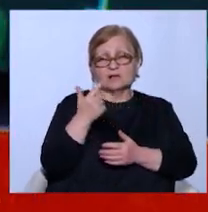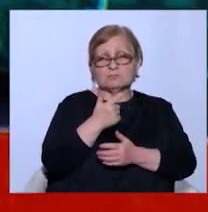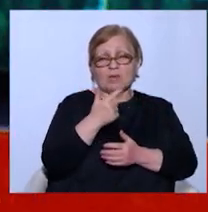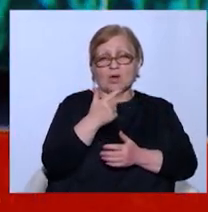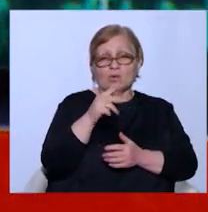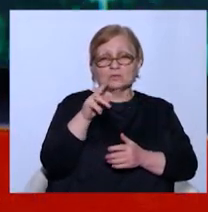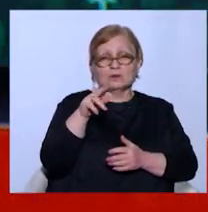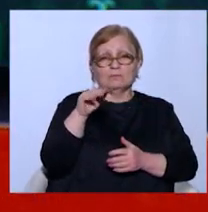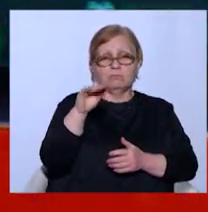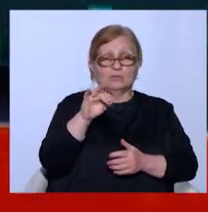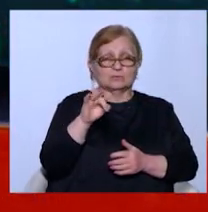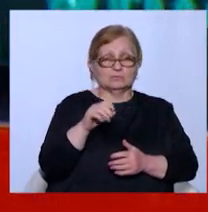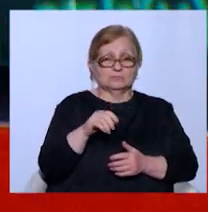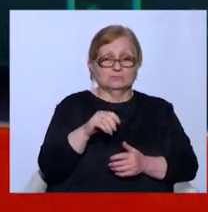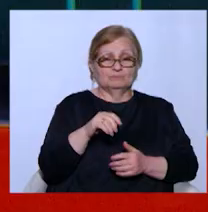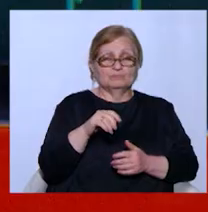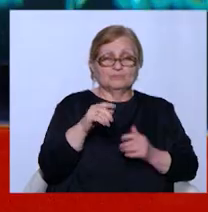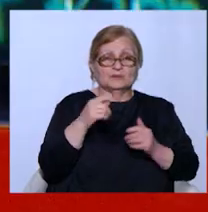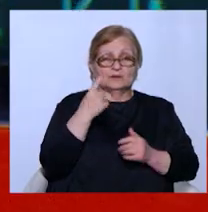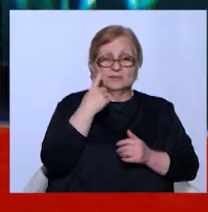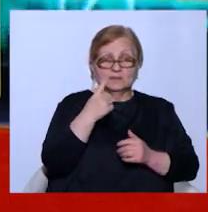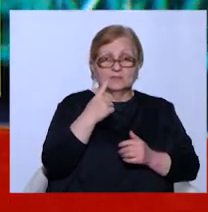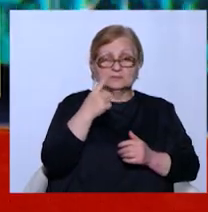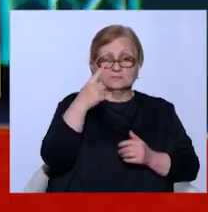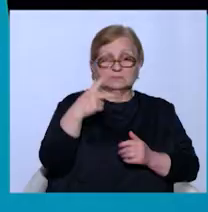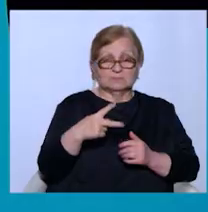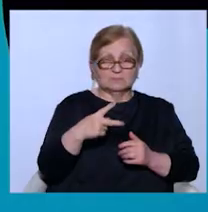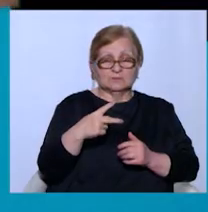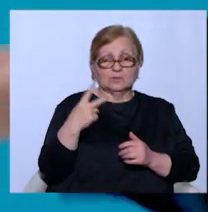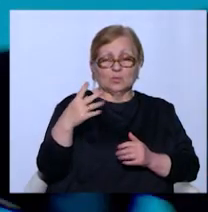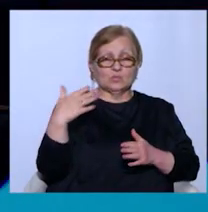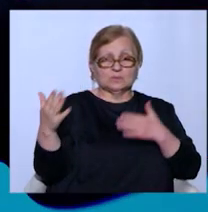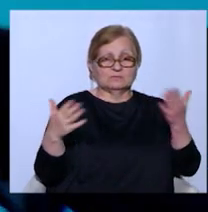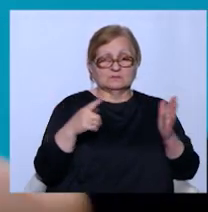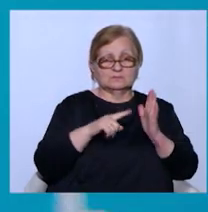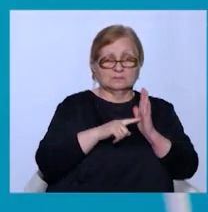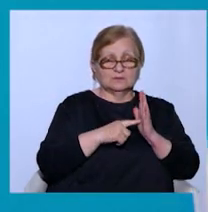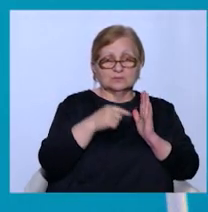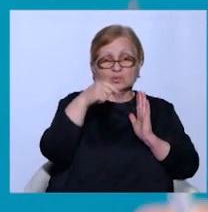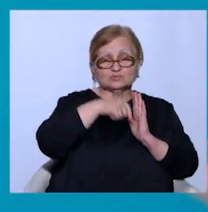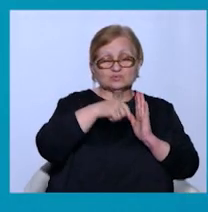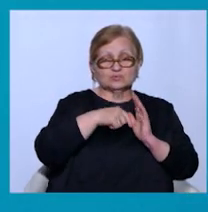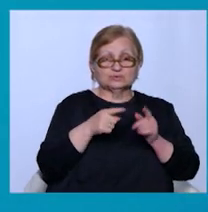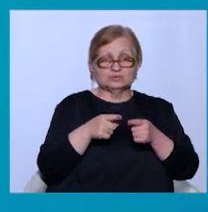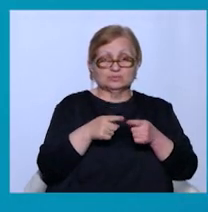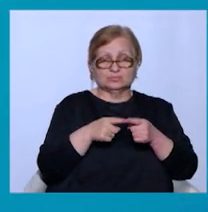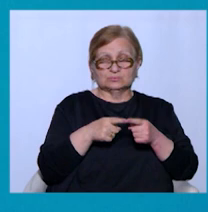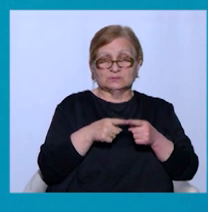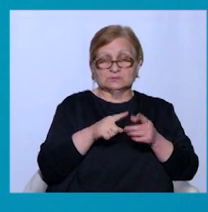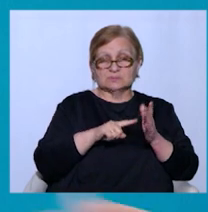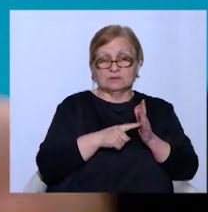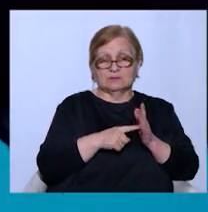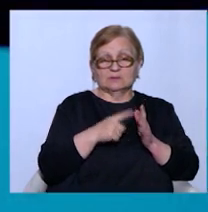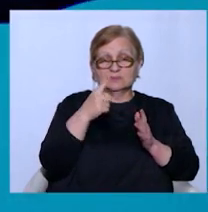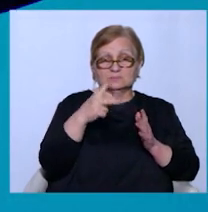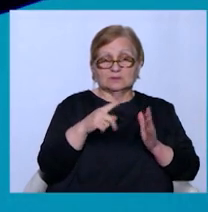ფორმულა. ისე სამკუთხედის ფართობი უდრის 1/2 ორი გვერდის ნამრავლი და მათ შორის მდებარე კუთხის სინუსის ნამრავლი. ანუ